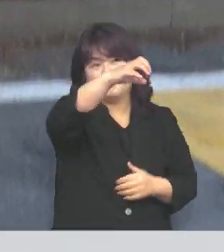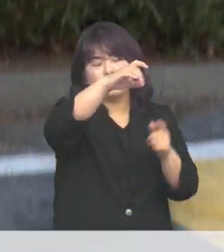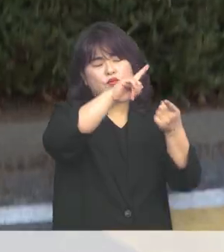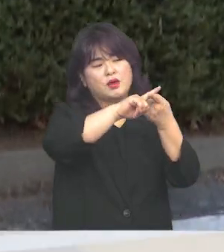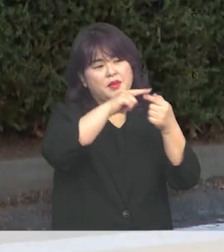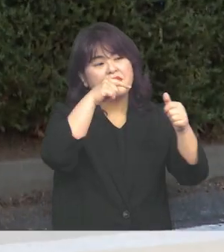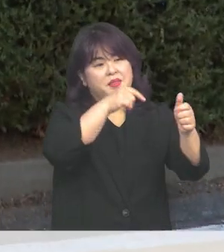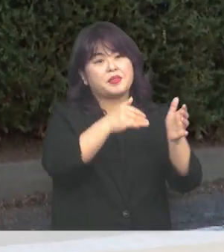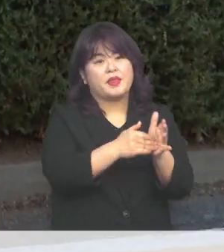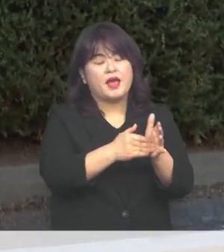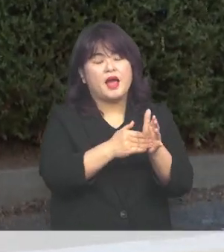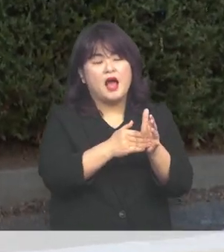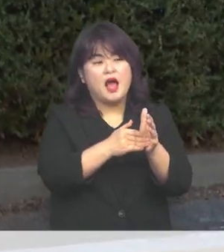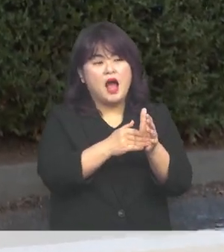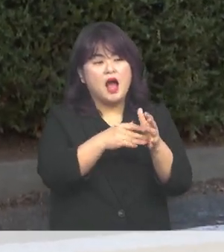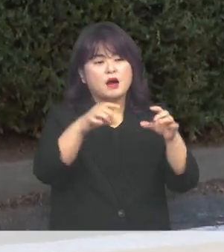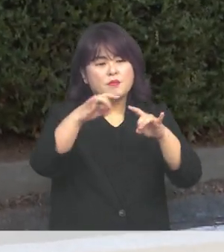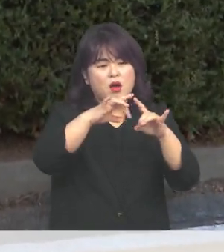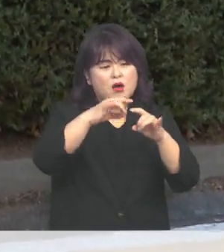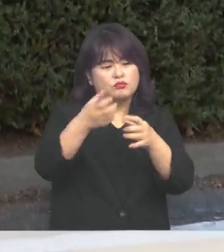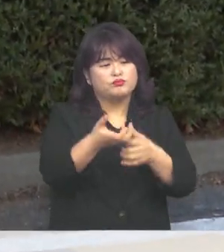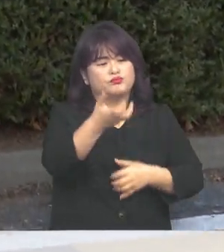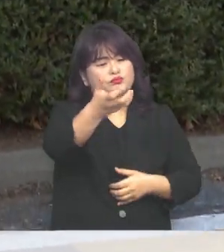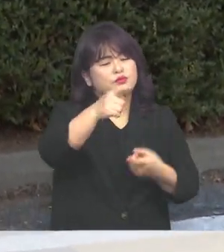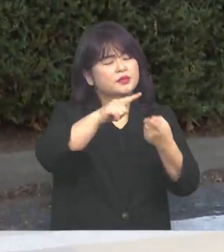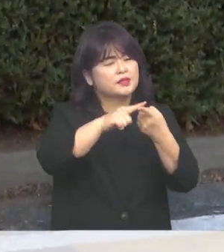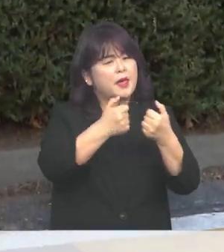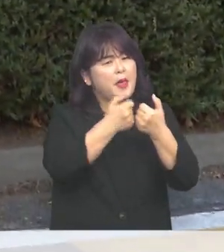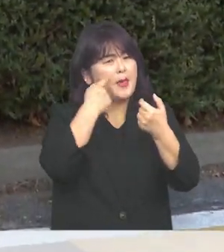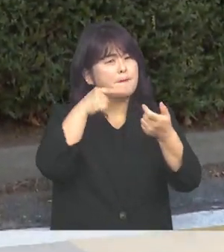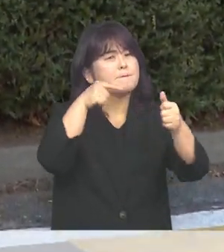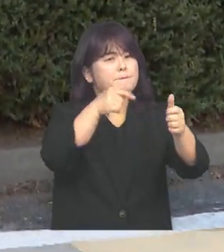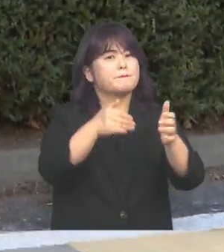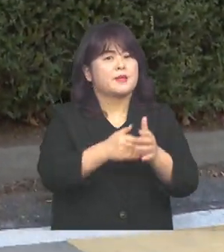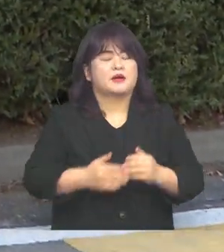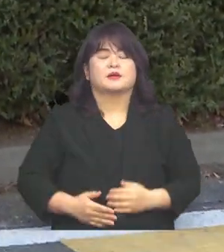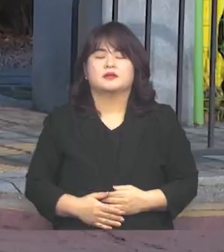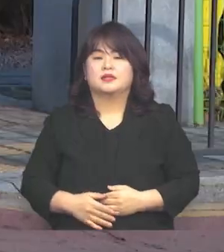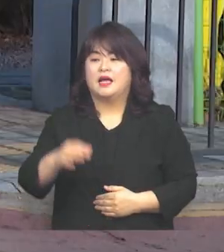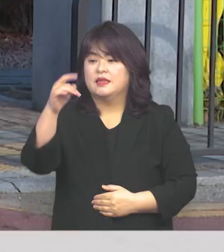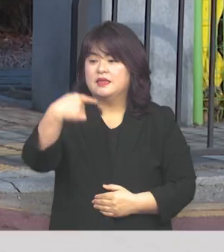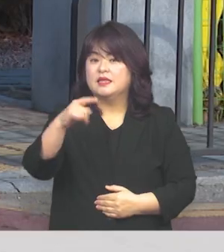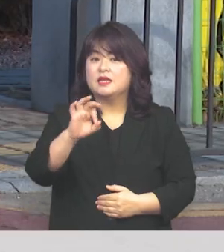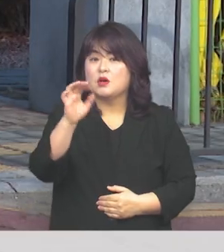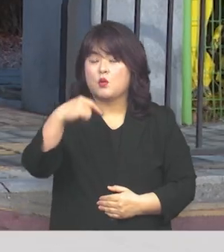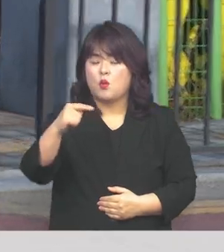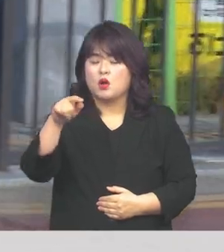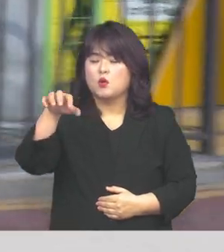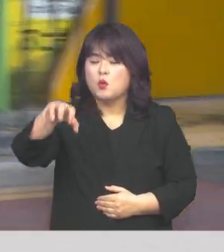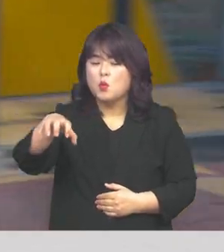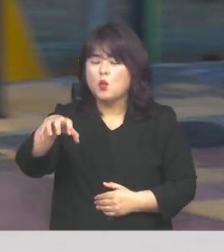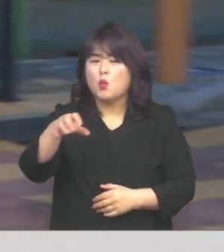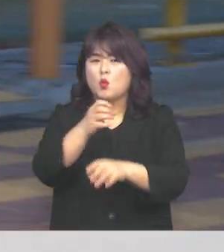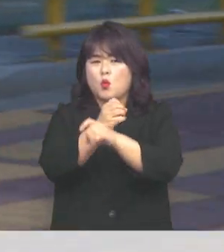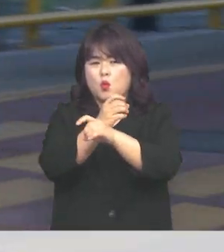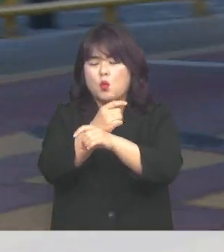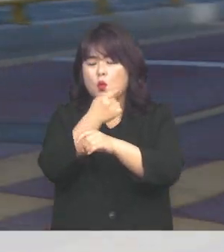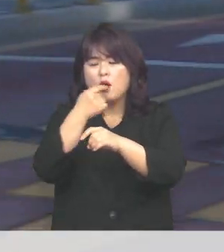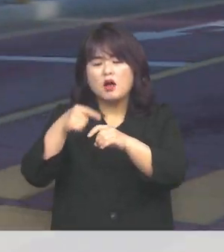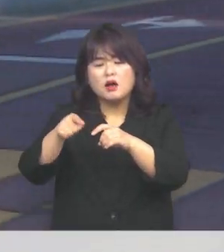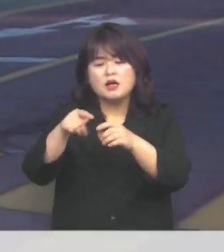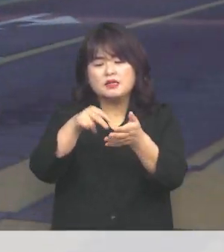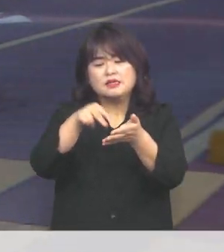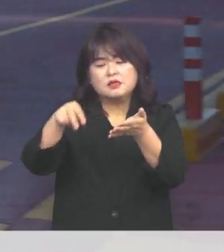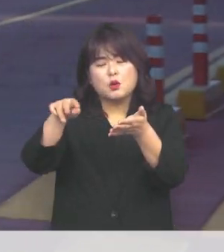설치 검토를 지시하고 인도 위 변압기 이설도 협의해보라고 했습니다. 능원초에서는 정문 주변 승하차 베이